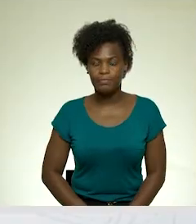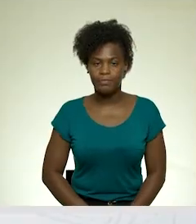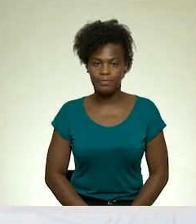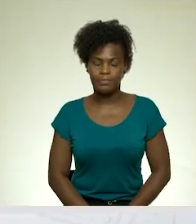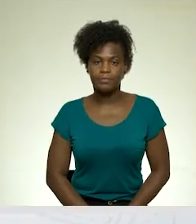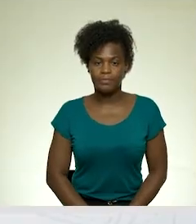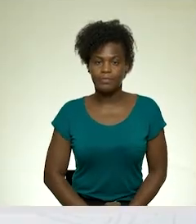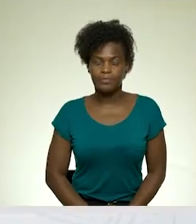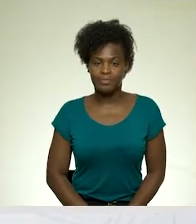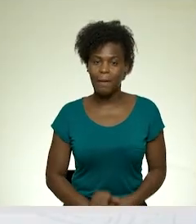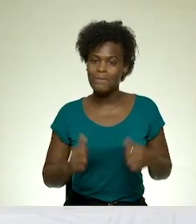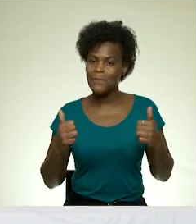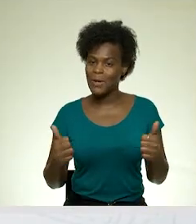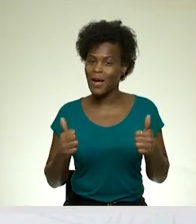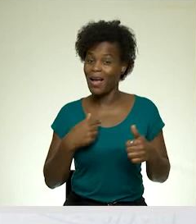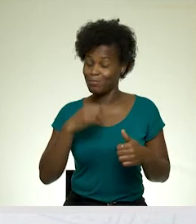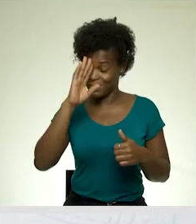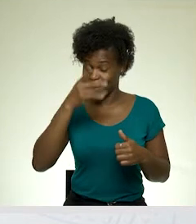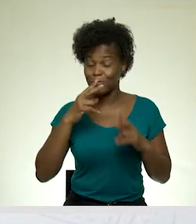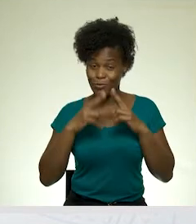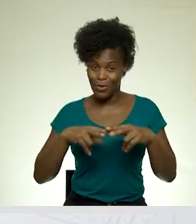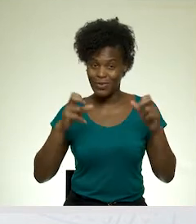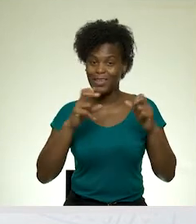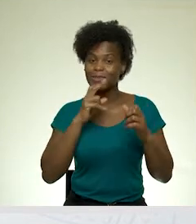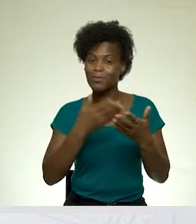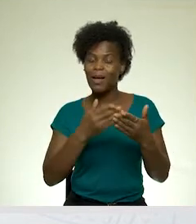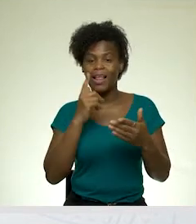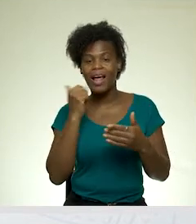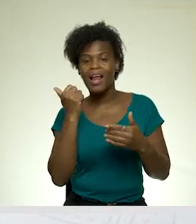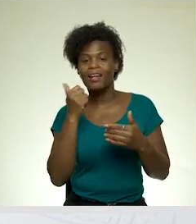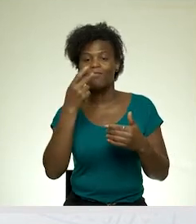Très bien, je sais que tu l'as trouvée. Elle se trouve au nord.